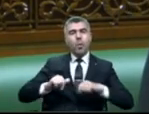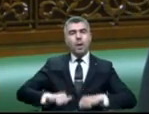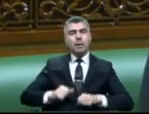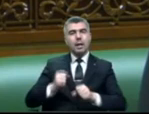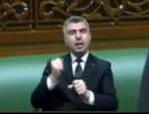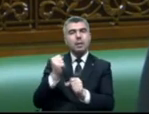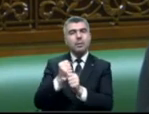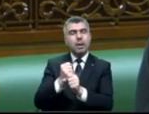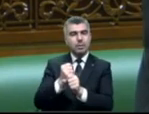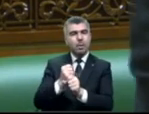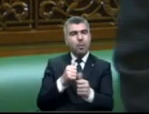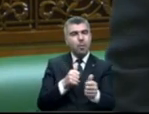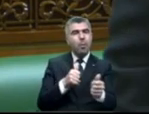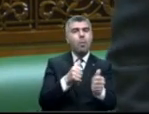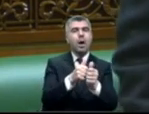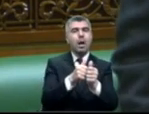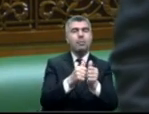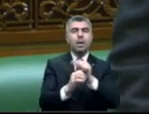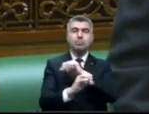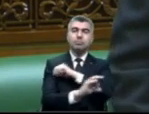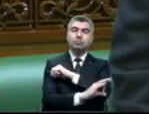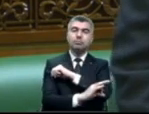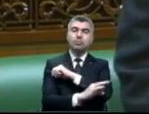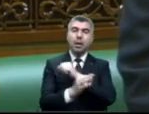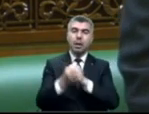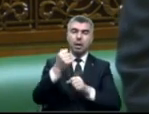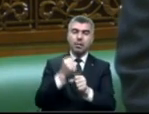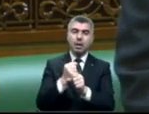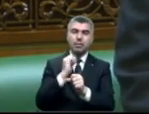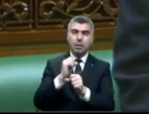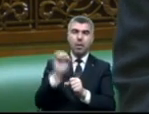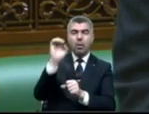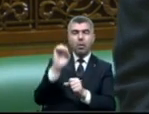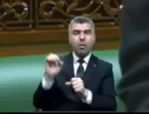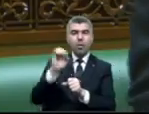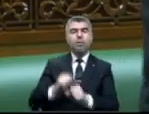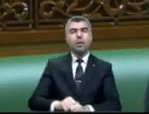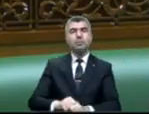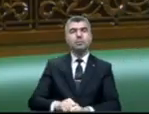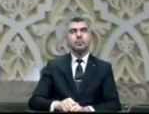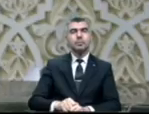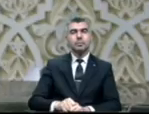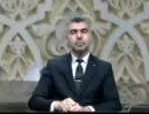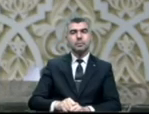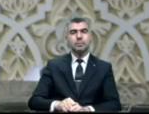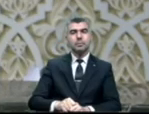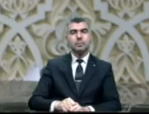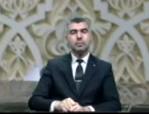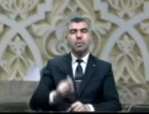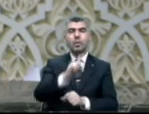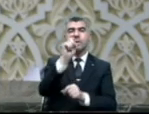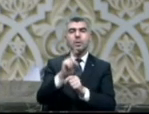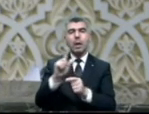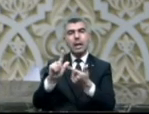التشغيل لمواكبة حركة اليد العاملة المغربية بالخارج. وشكرا. شكرا السيد المستشار المحترم.